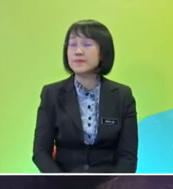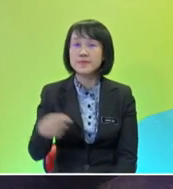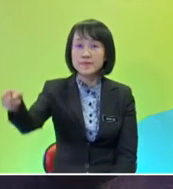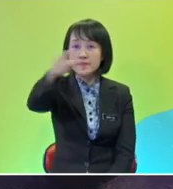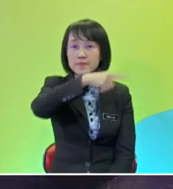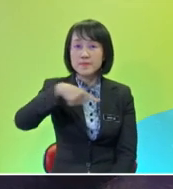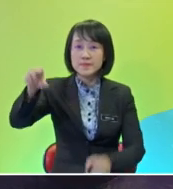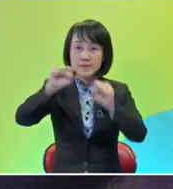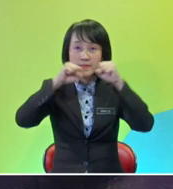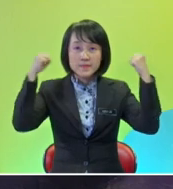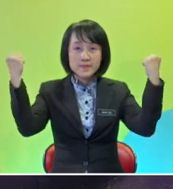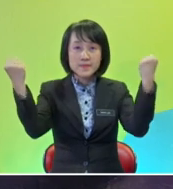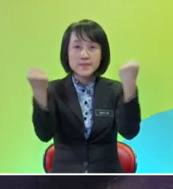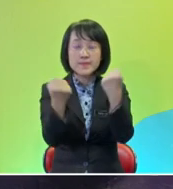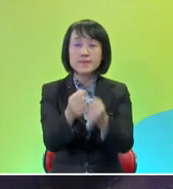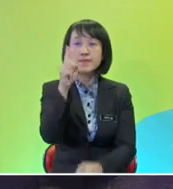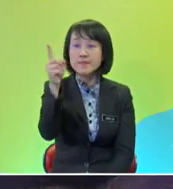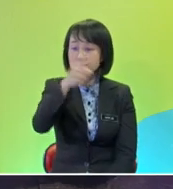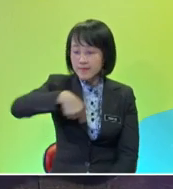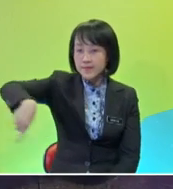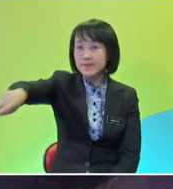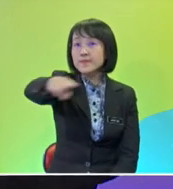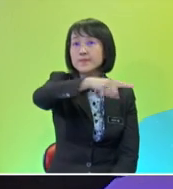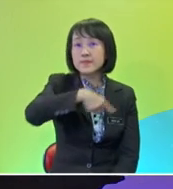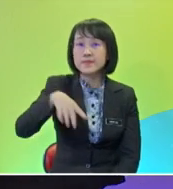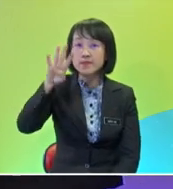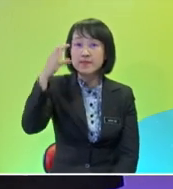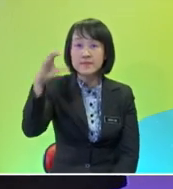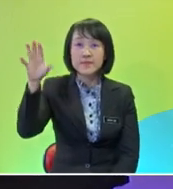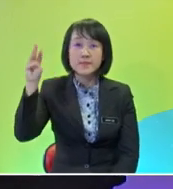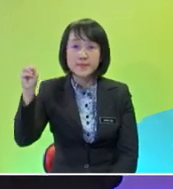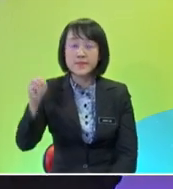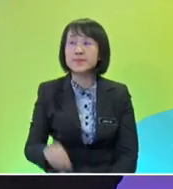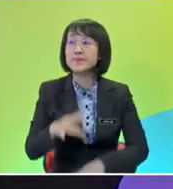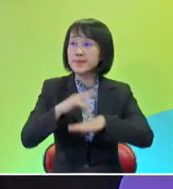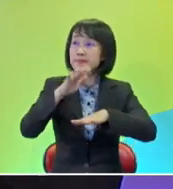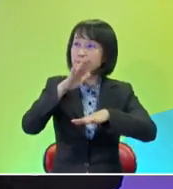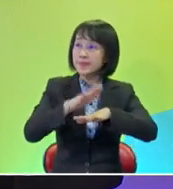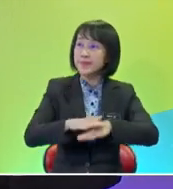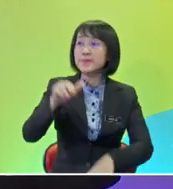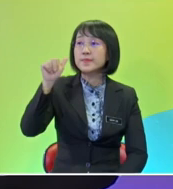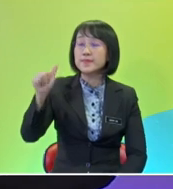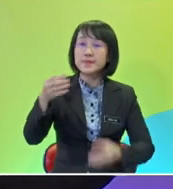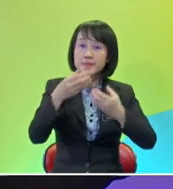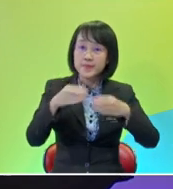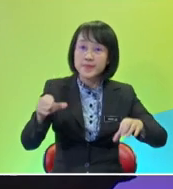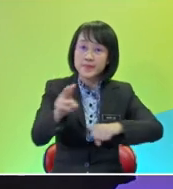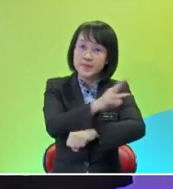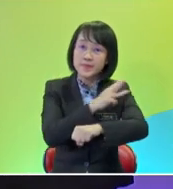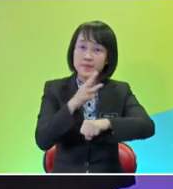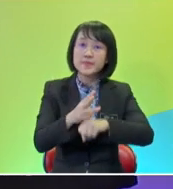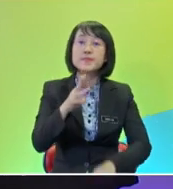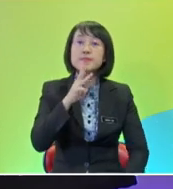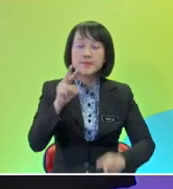pusingan. Wah. Betul. Kemudian, nyamuk Aedes bertelur di kawasan air, jernih di